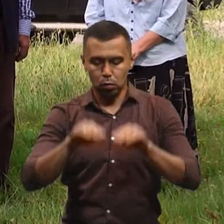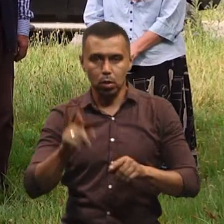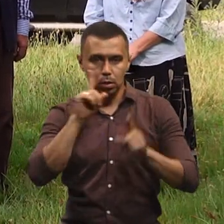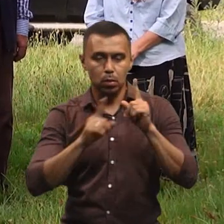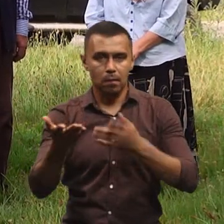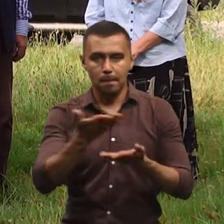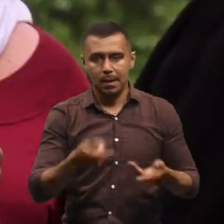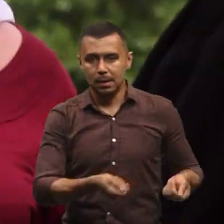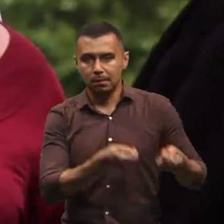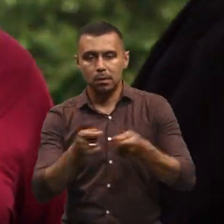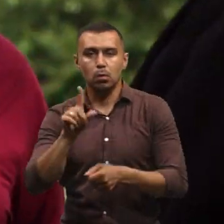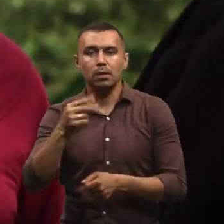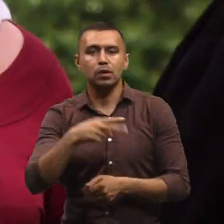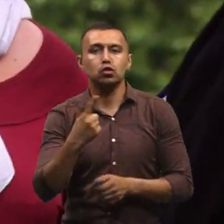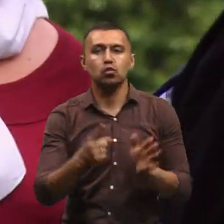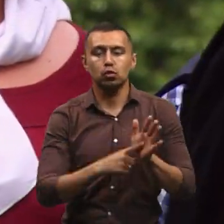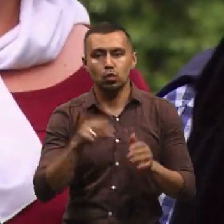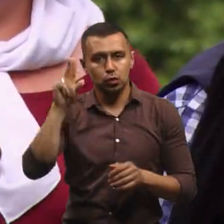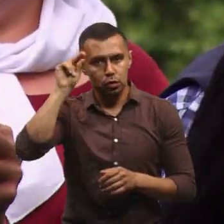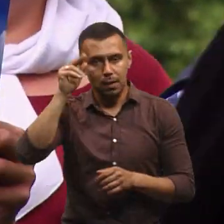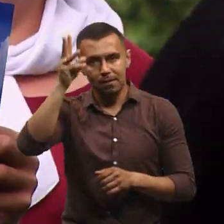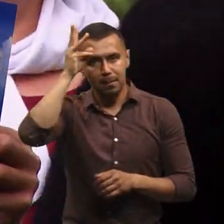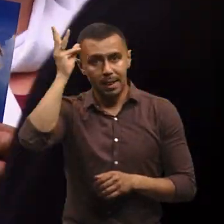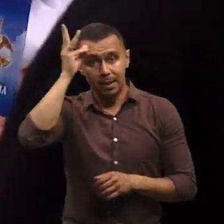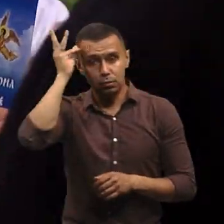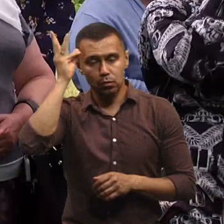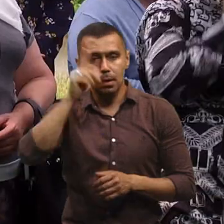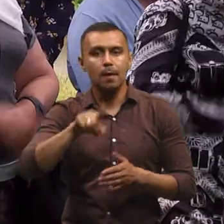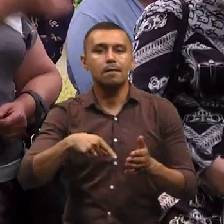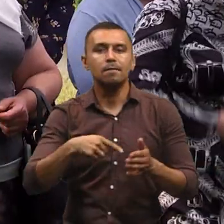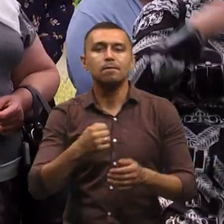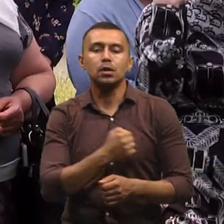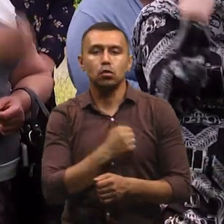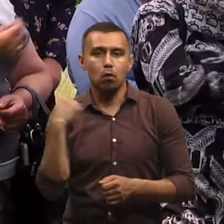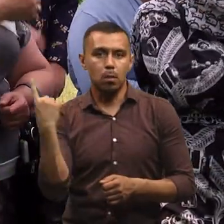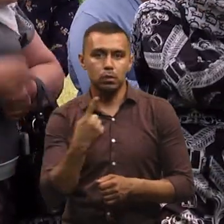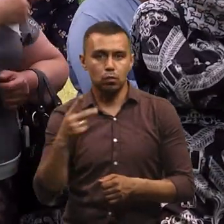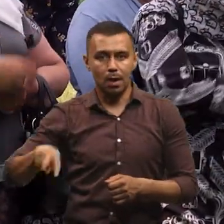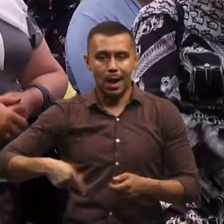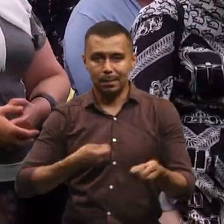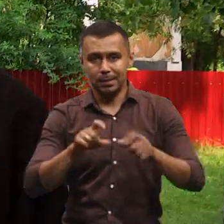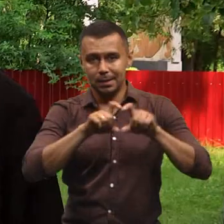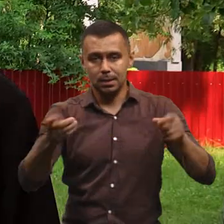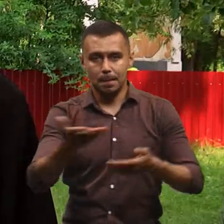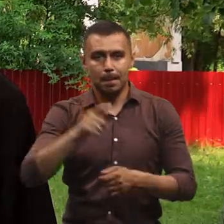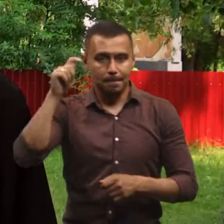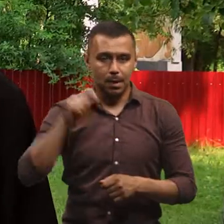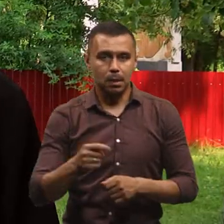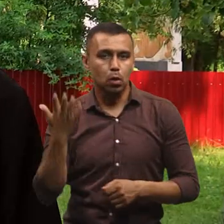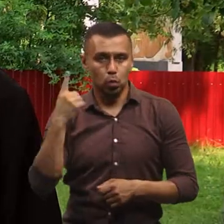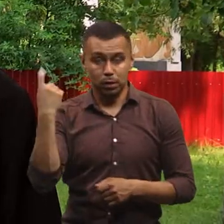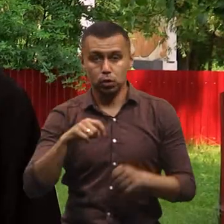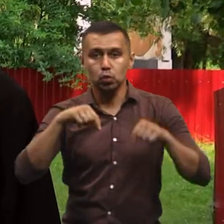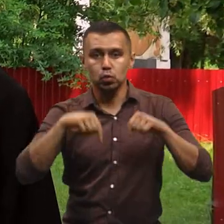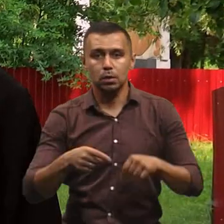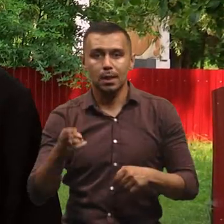завезли в понеділок 26 числа в Хмельницьку військового обласну адміністрацію ми приїхали того тижня сюди